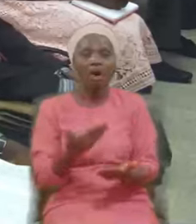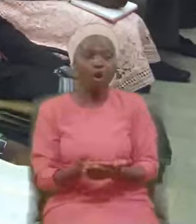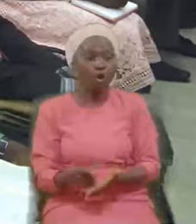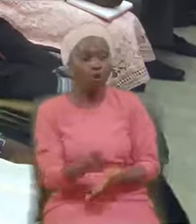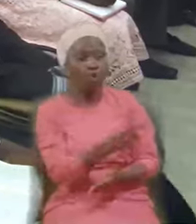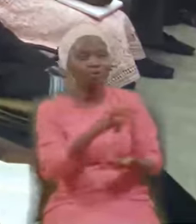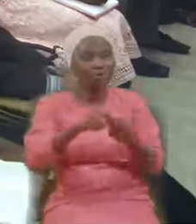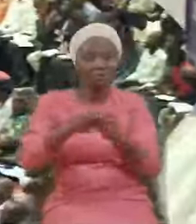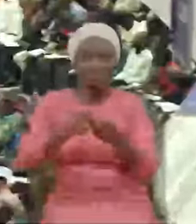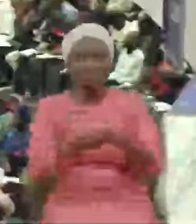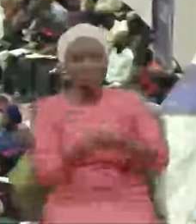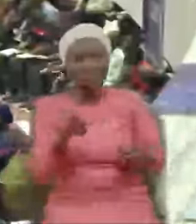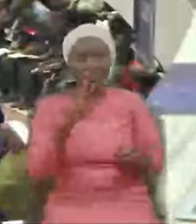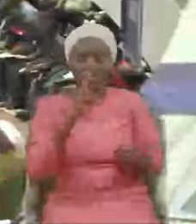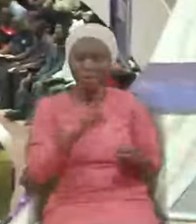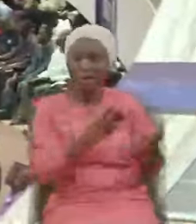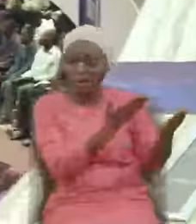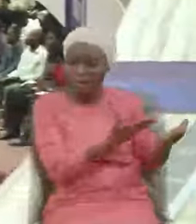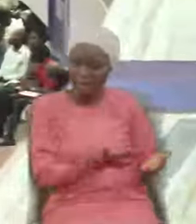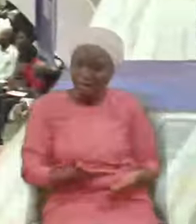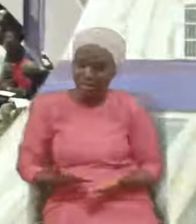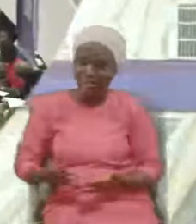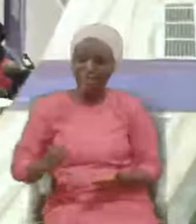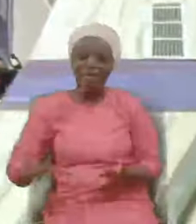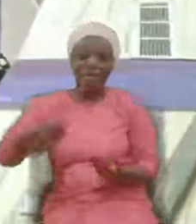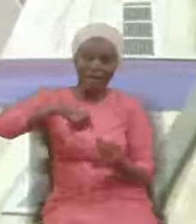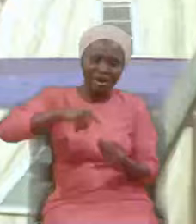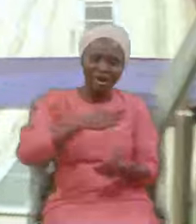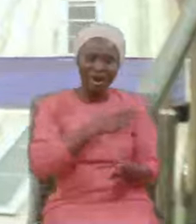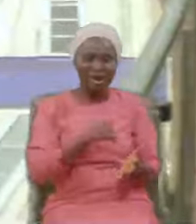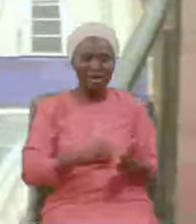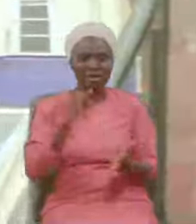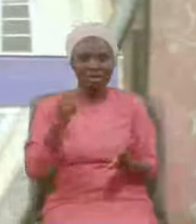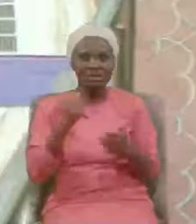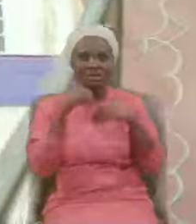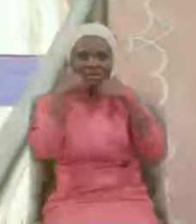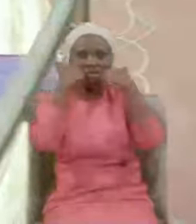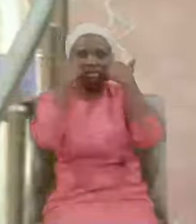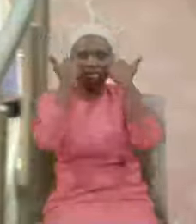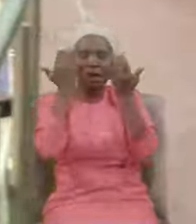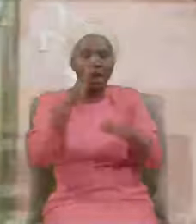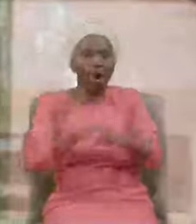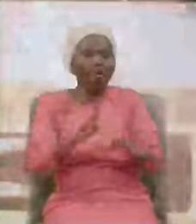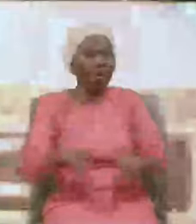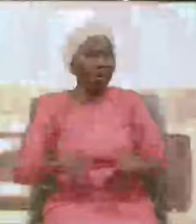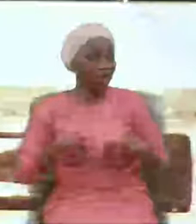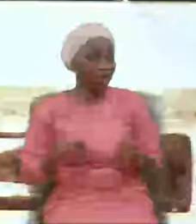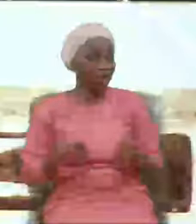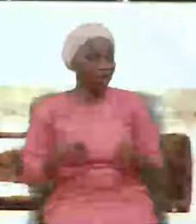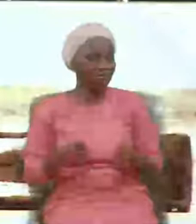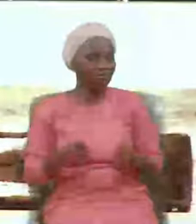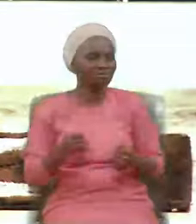Et tous ces problèmes que vous portez, et c'est un opprobre, c'est une honte sur votre vie. Ce